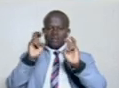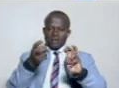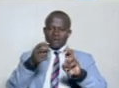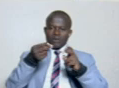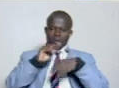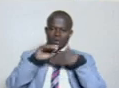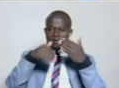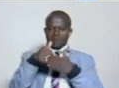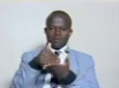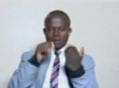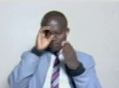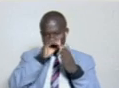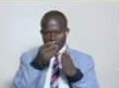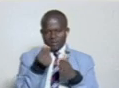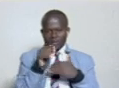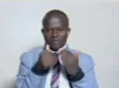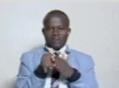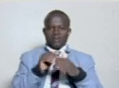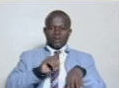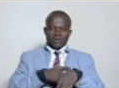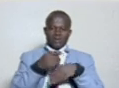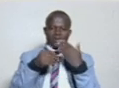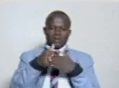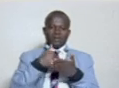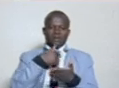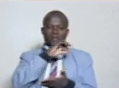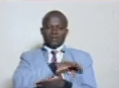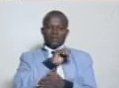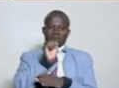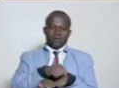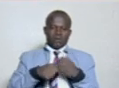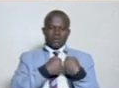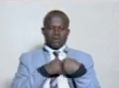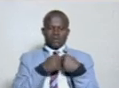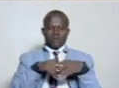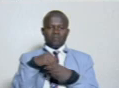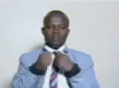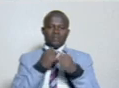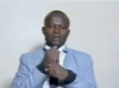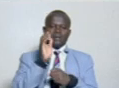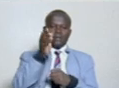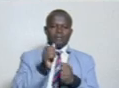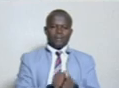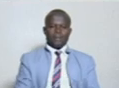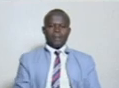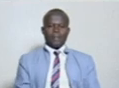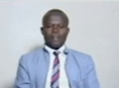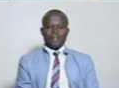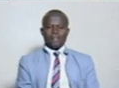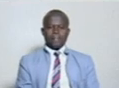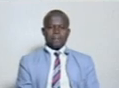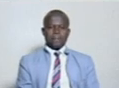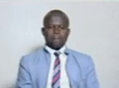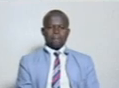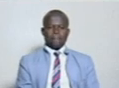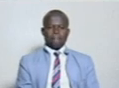byagenda kose gushakisha amafaranga hakiri kare bifite inyungu kurusha kuzahangana n'ikibazo mu myaka iri imbere. Ya une population de plus de 3